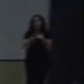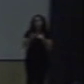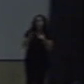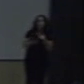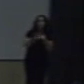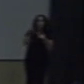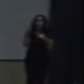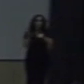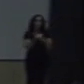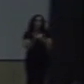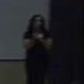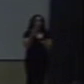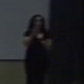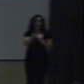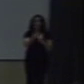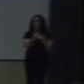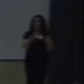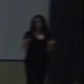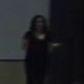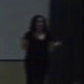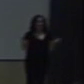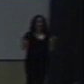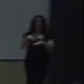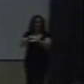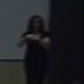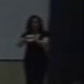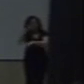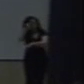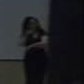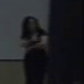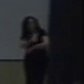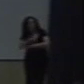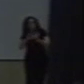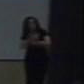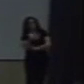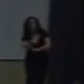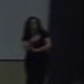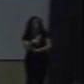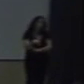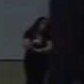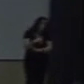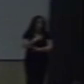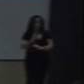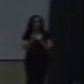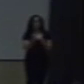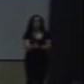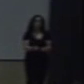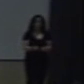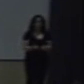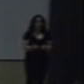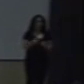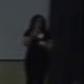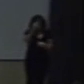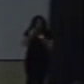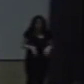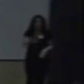ha estat com més invisible per les administracions. I, bueno, i jo crec que en el fons aquest és un tema que ara està sobre la taula,